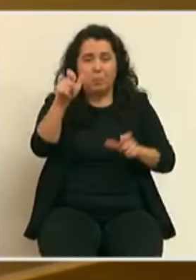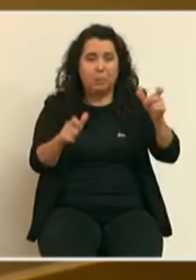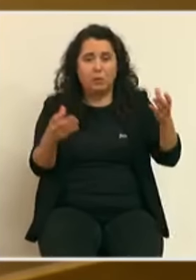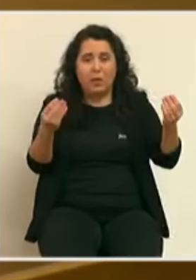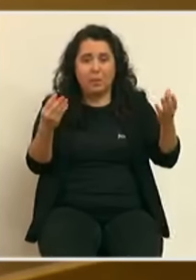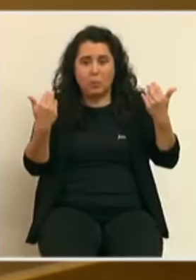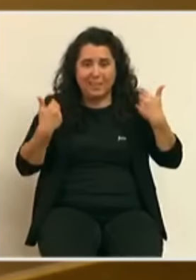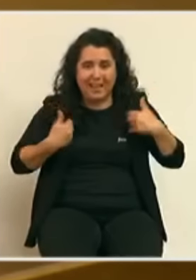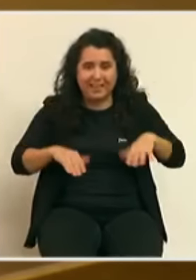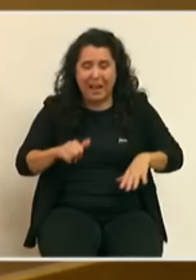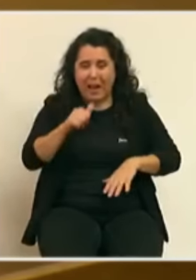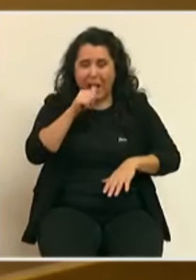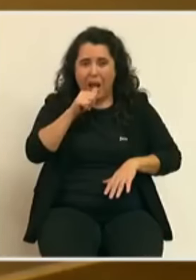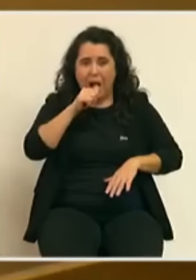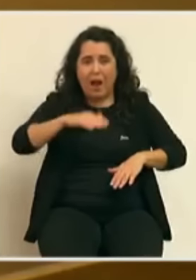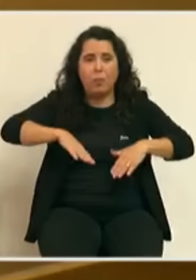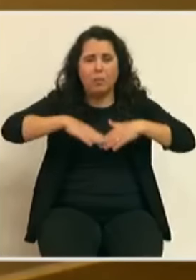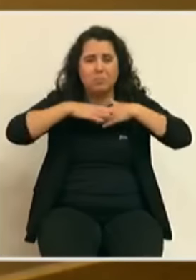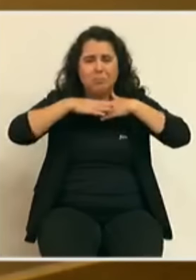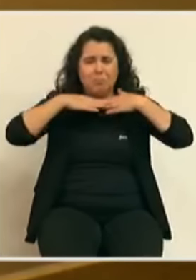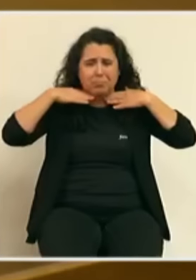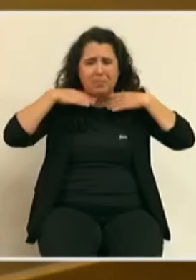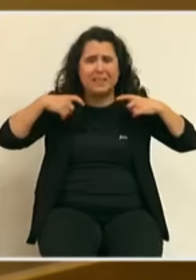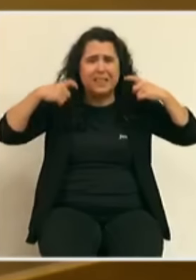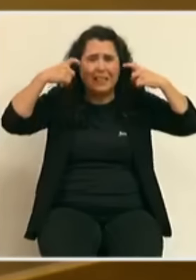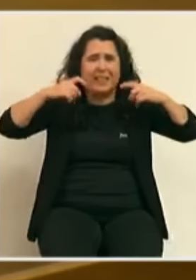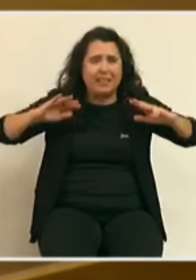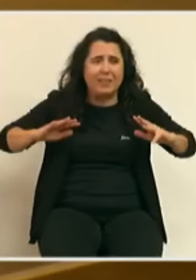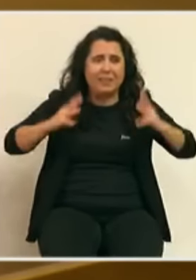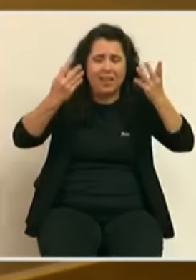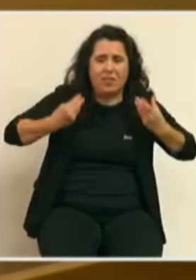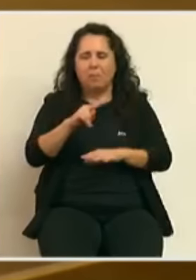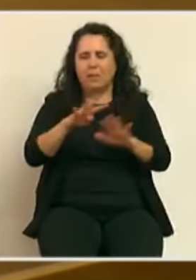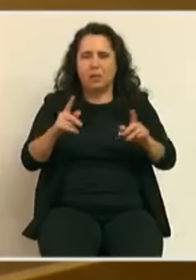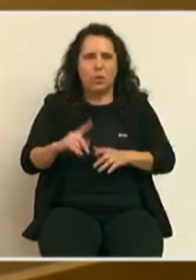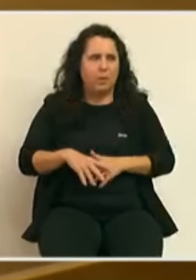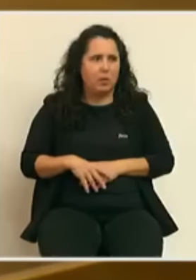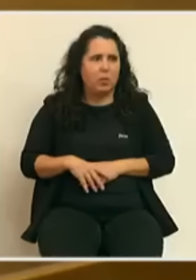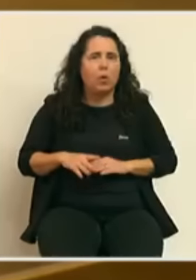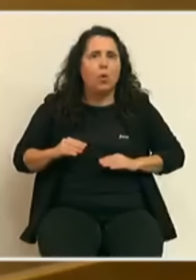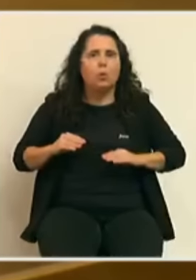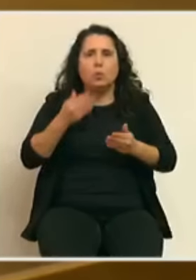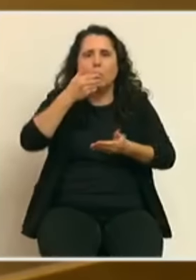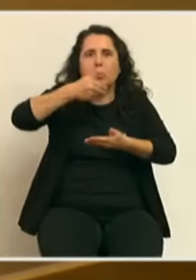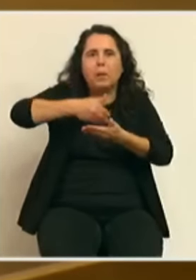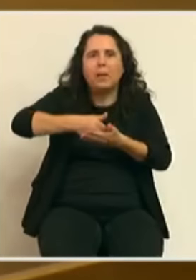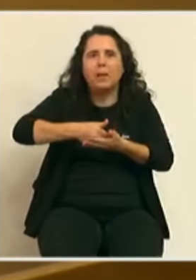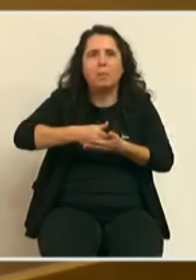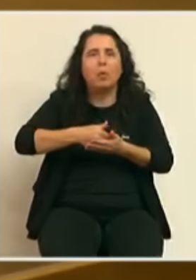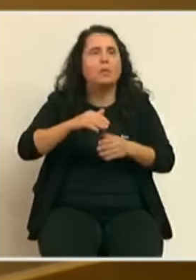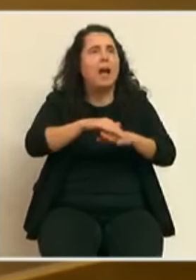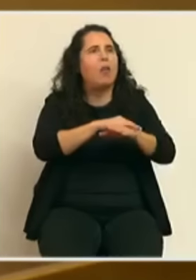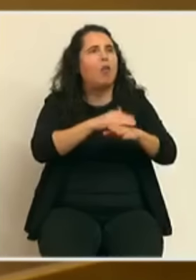valencians tenien l'aigua al coll i intentaven salvar les seues vides. Vostè no va demanar a l'Estat l'ajuda